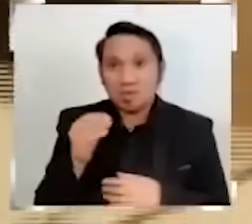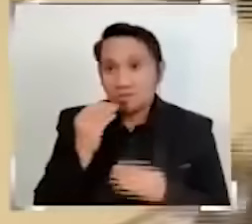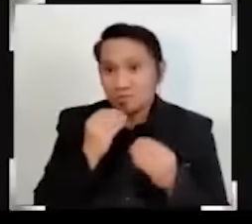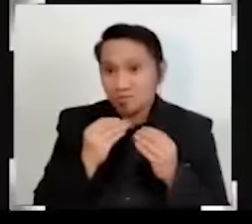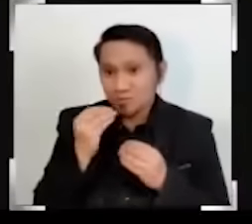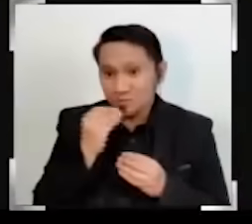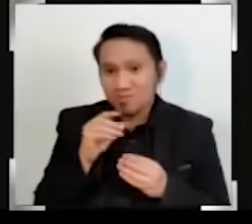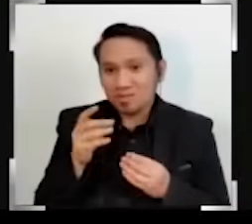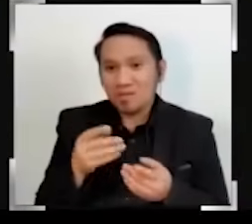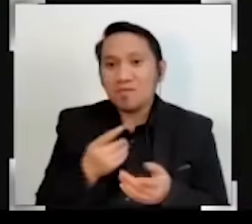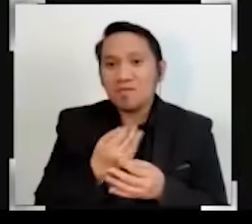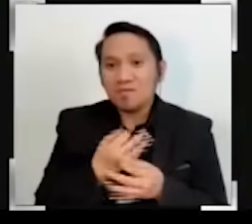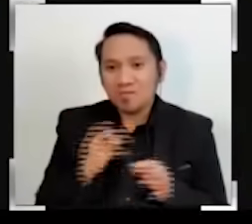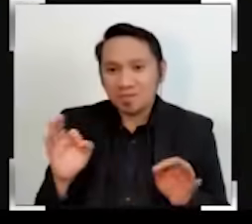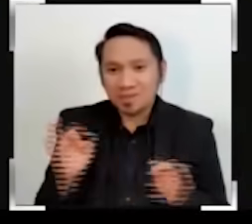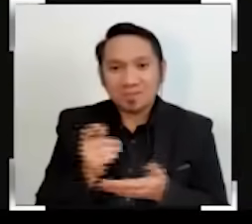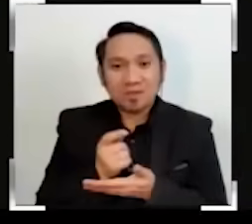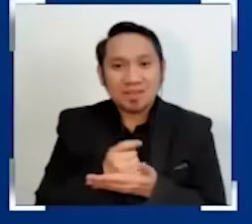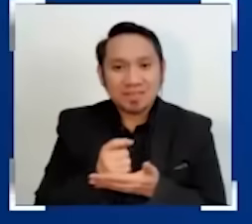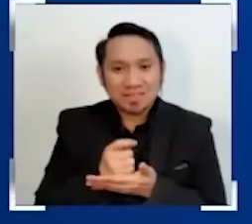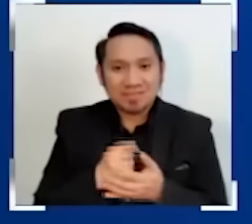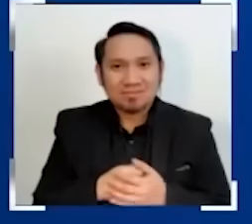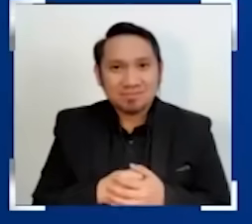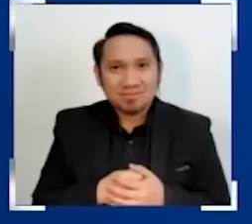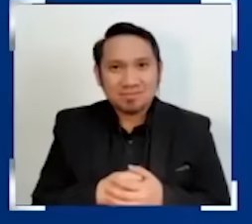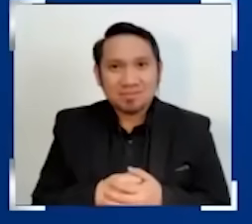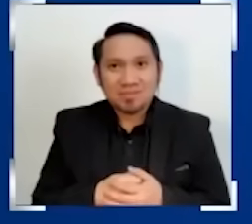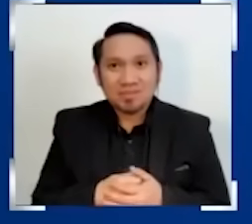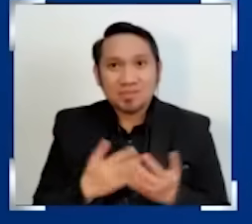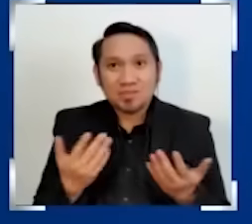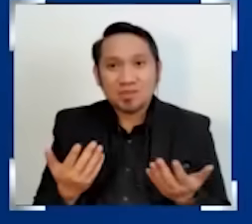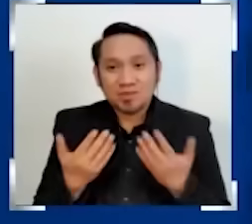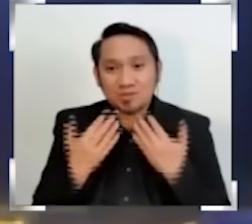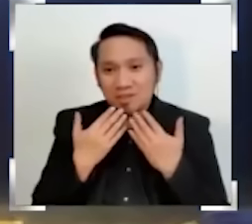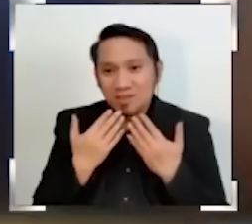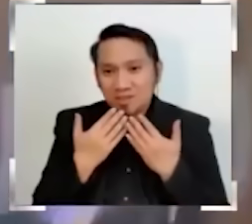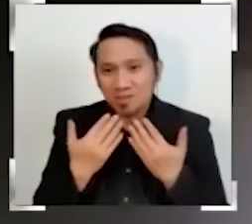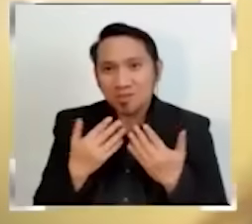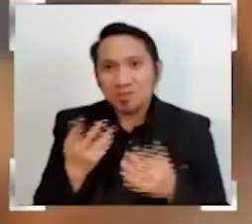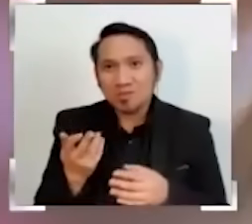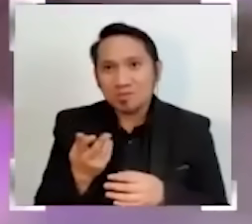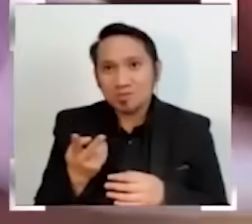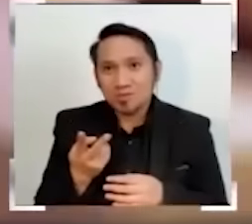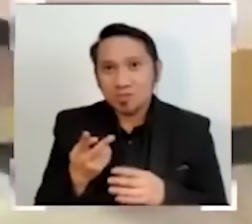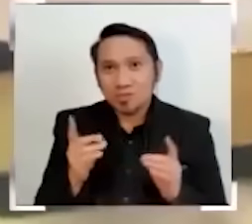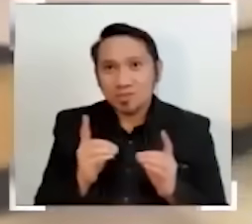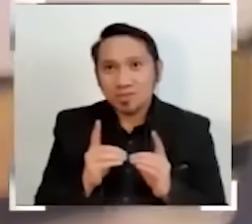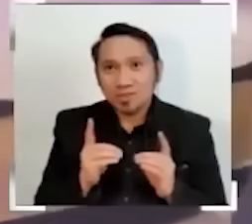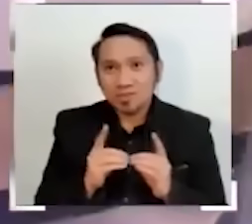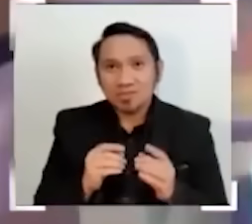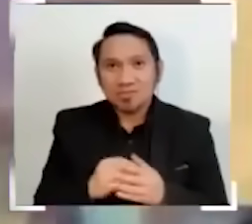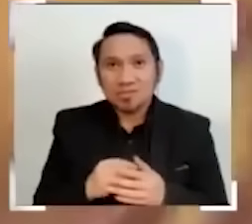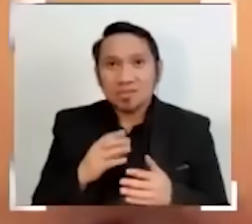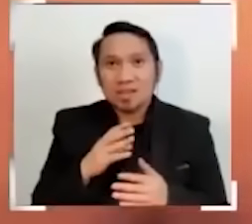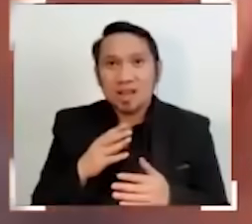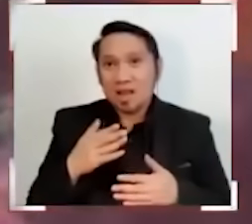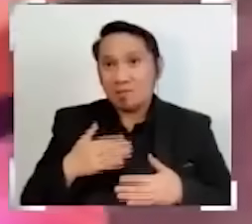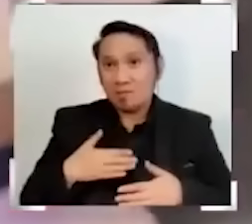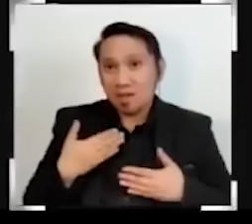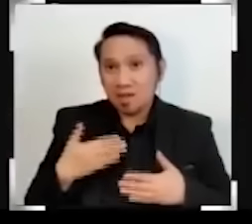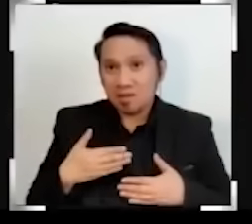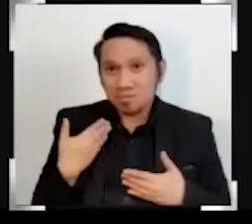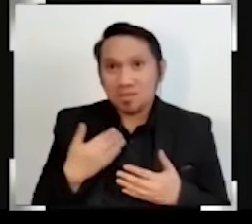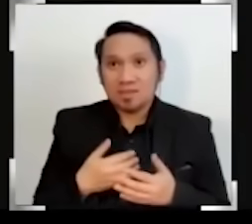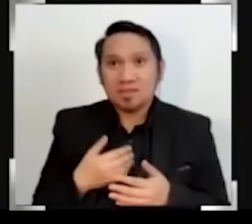apat. Nagpapasalamat din po ako about dun sa double date. Minsan lang din maranasan sa buhay. Then happy po ako kasi may mga ganun po kukulang